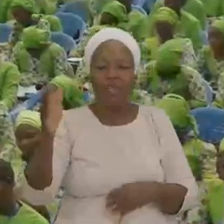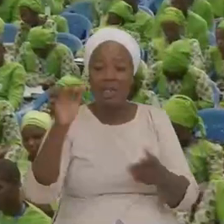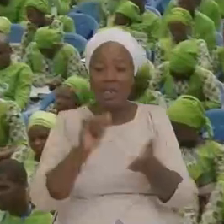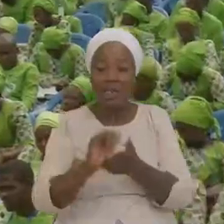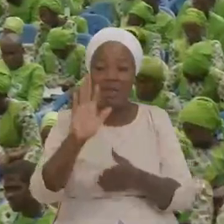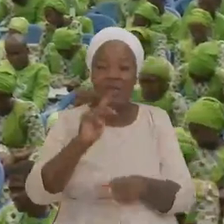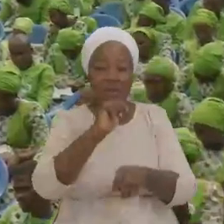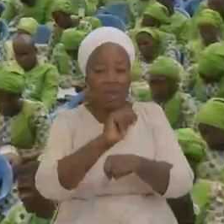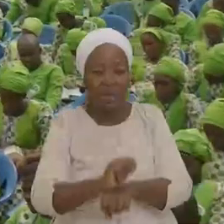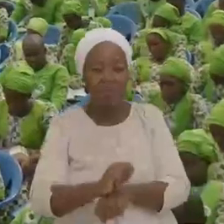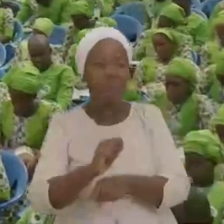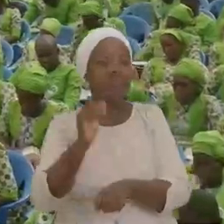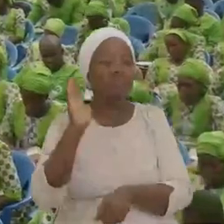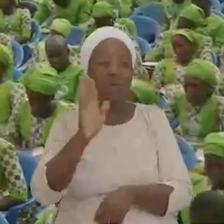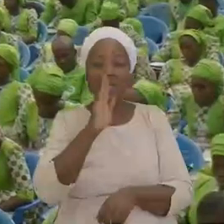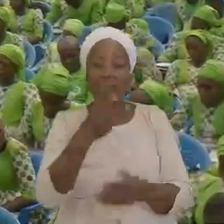dans l'avenir,